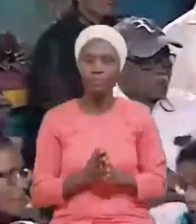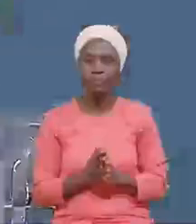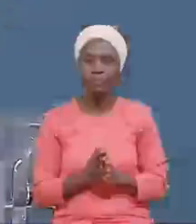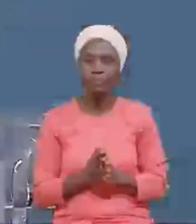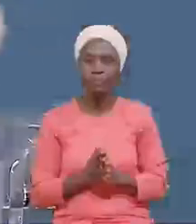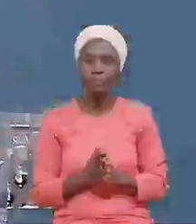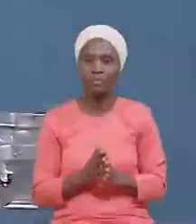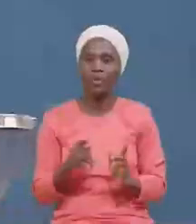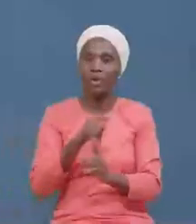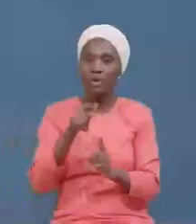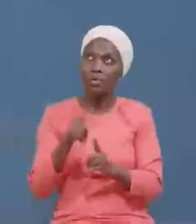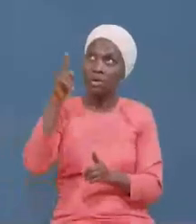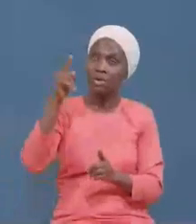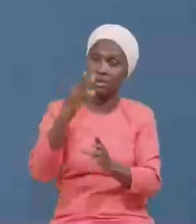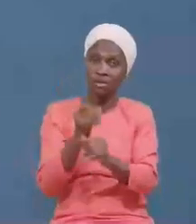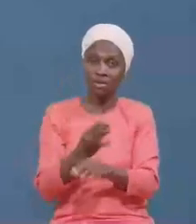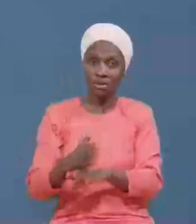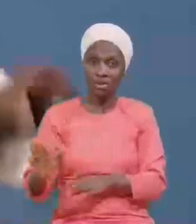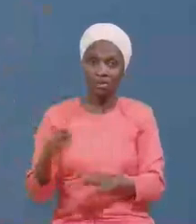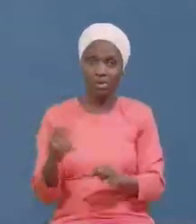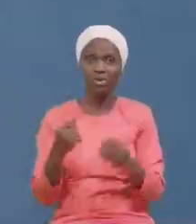Quand il ôte